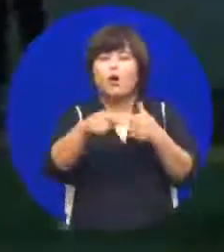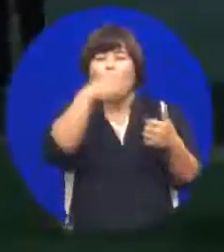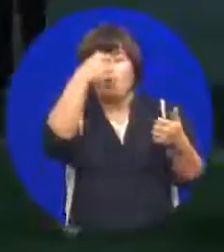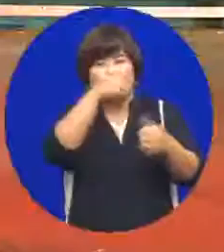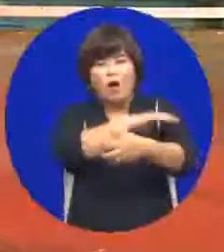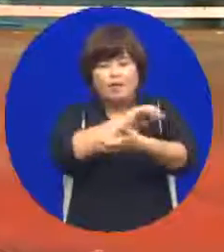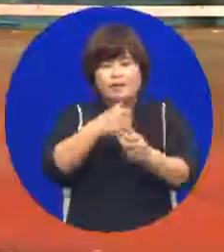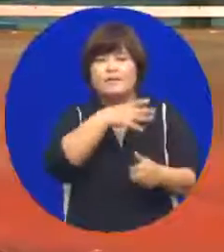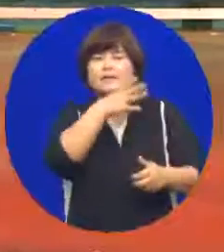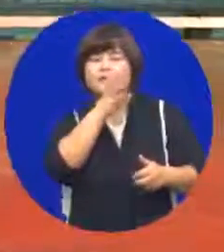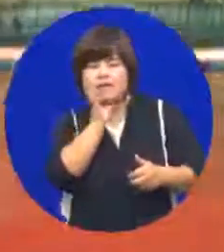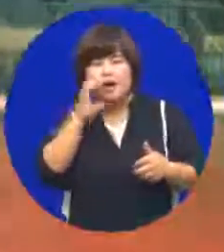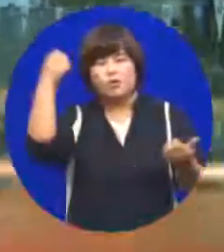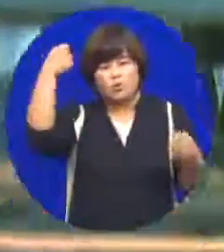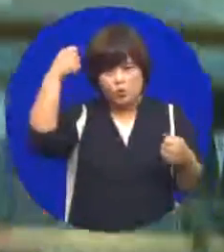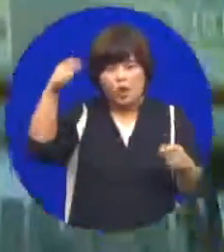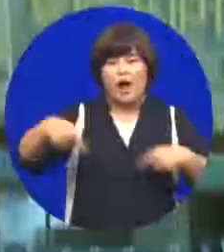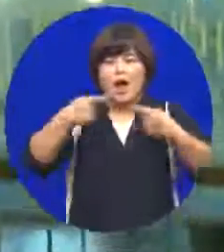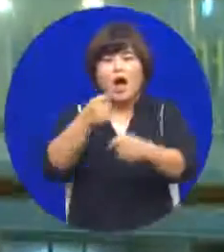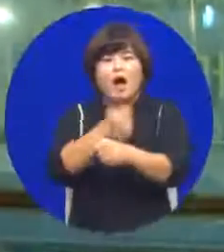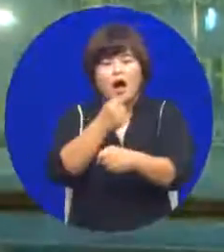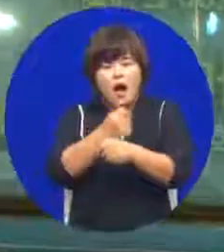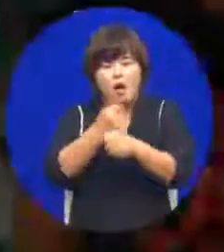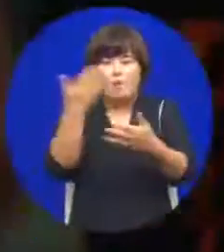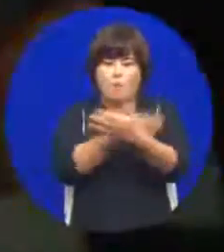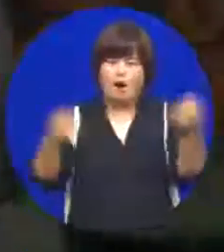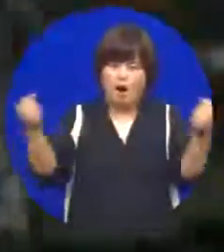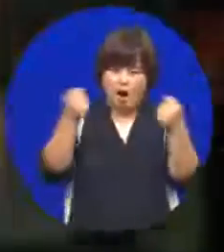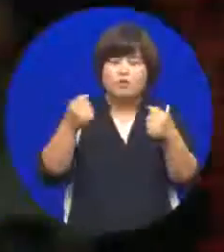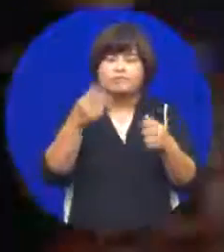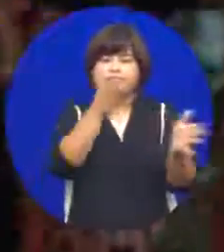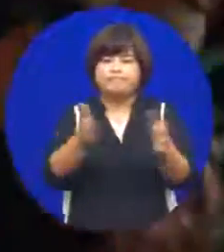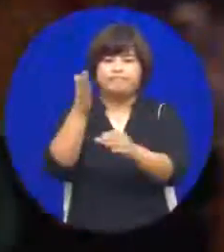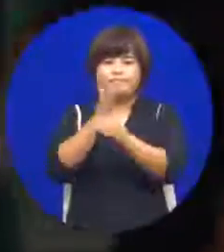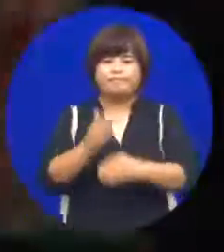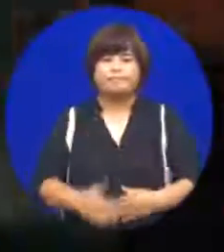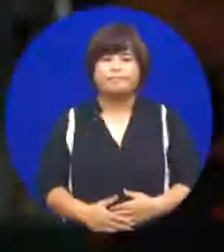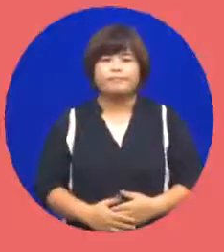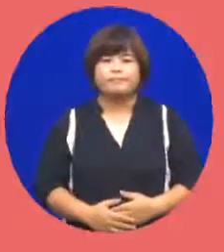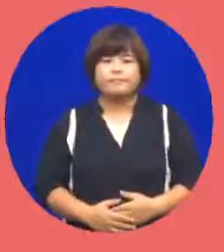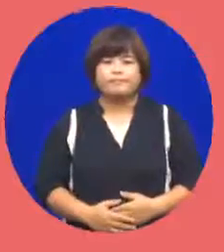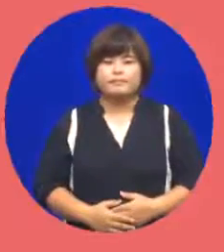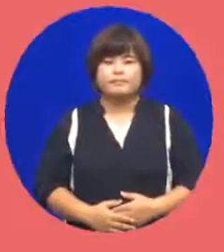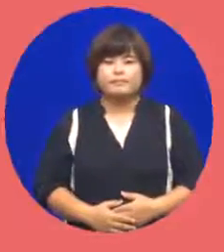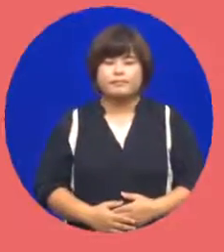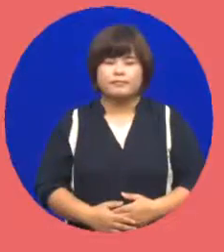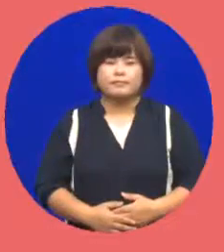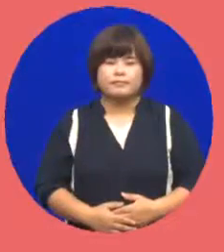강화 운동과 어르신 실버 리듬 댄스, 만성질환자 건강교실 등을 운영합니다.